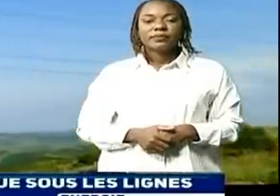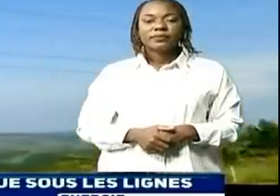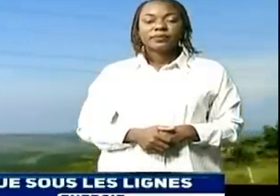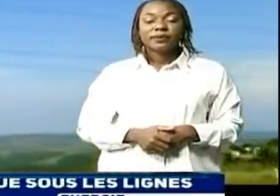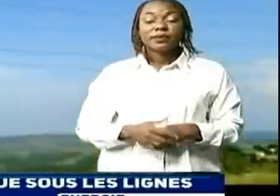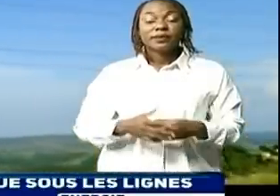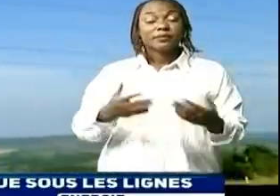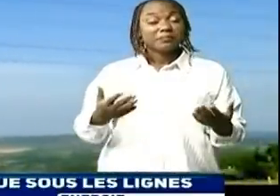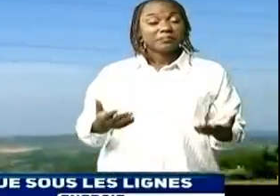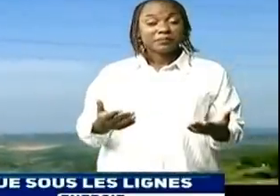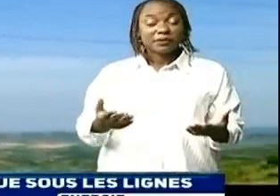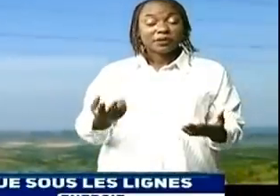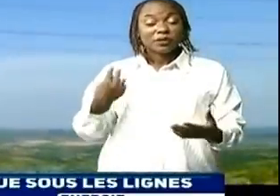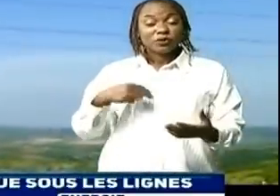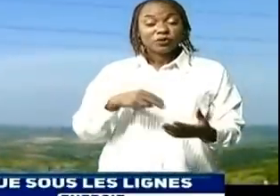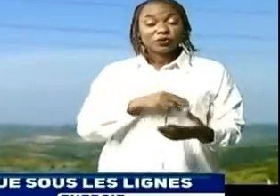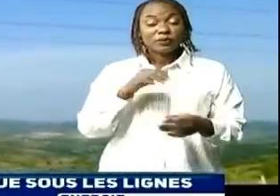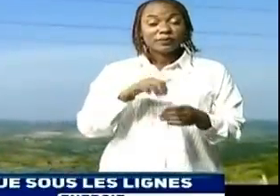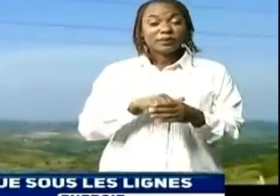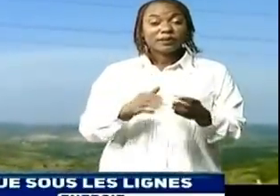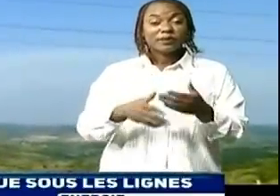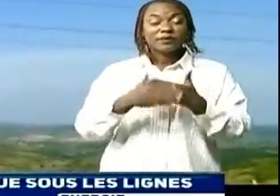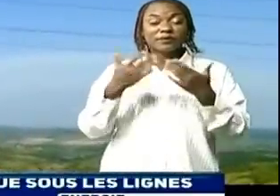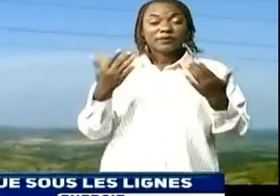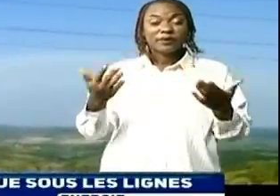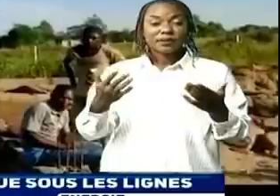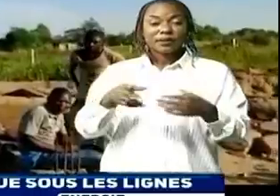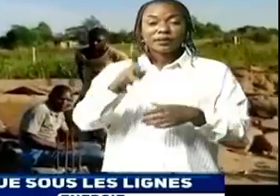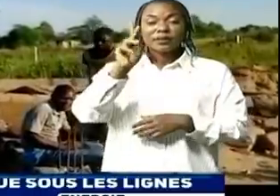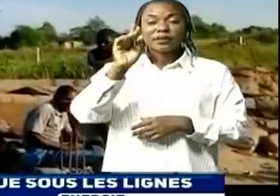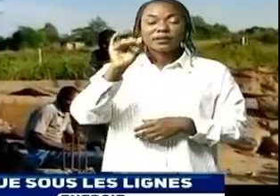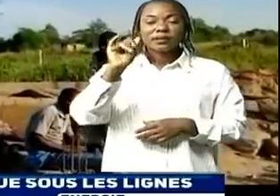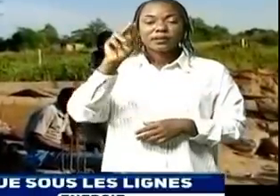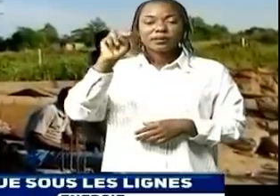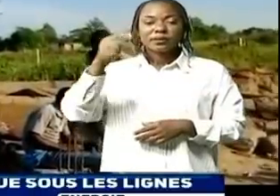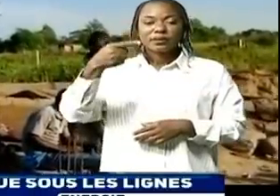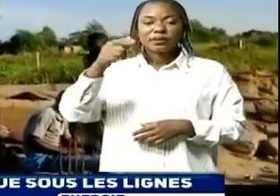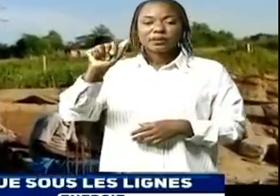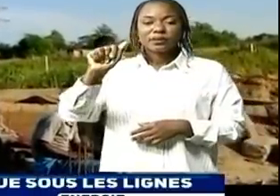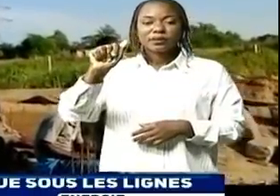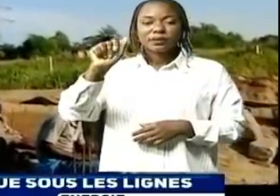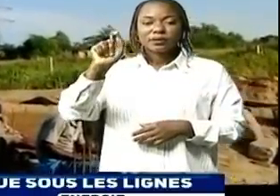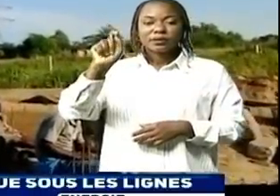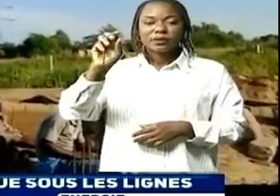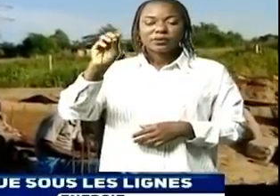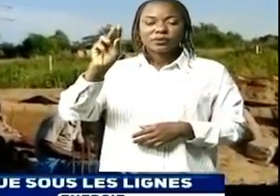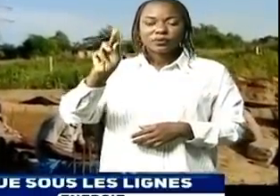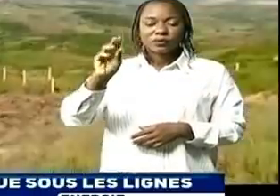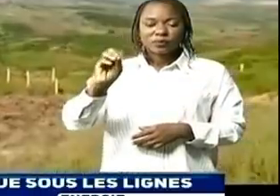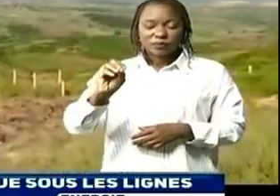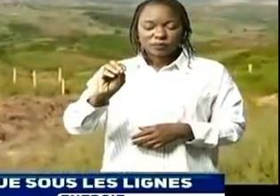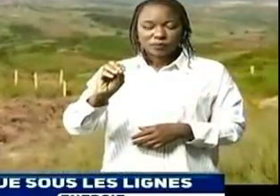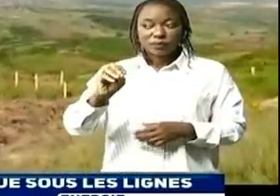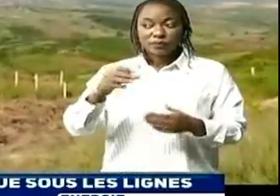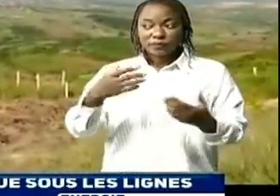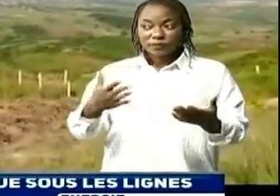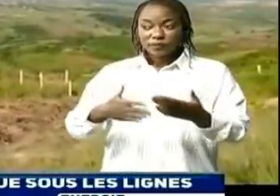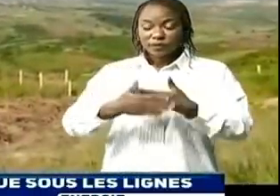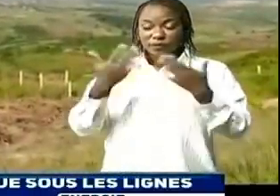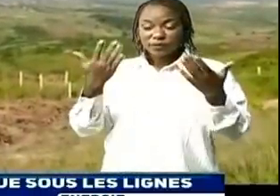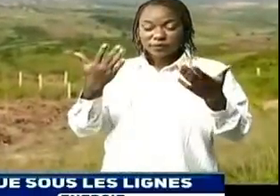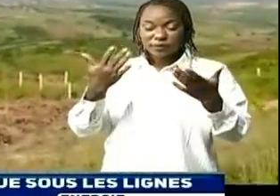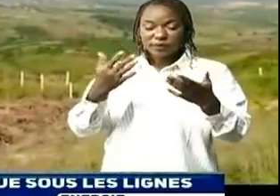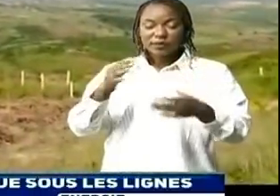Nous sommes au village Kingantoko, situé dans la ville de Kasangoulou, à quelques encablures de la ville de Kinshasa. Sur